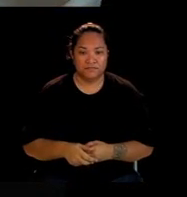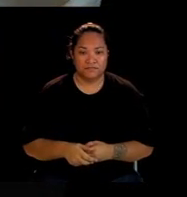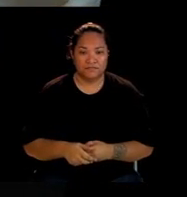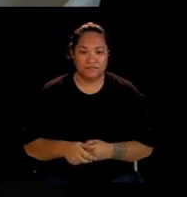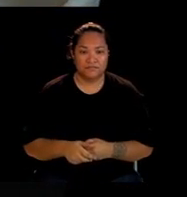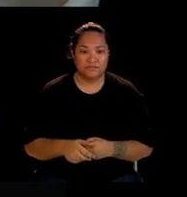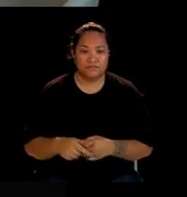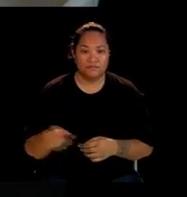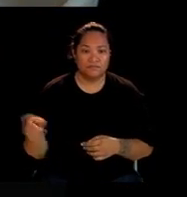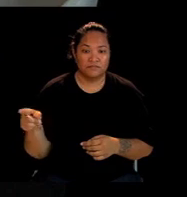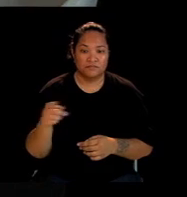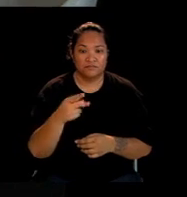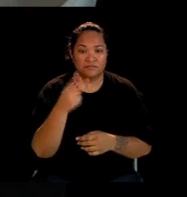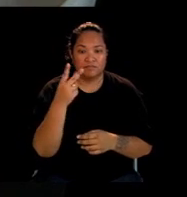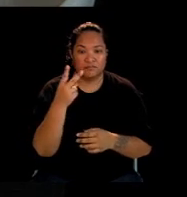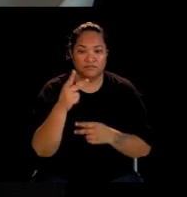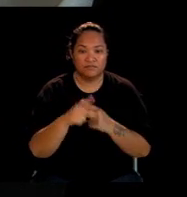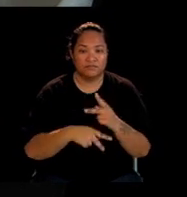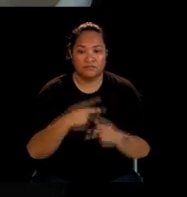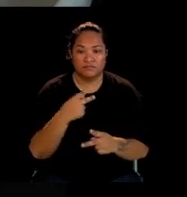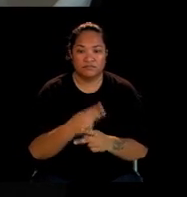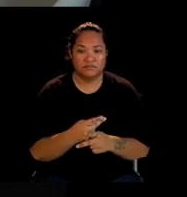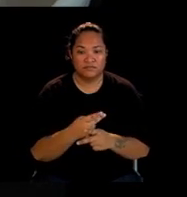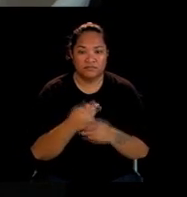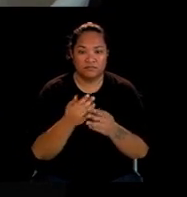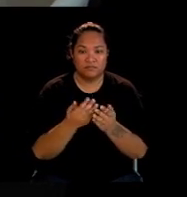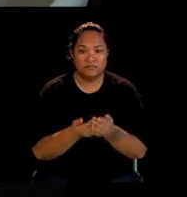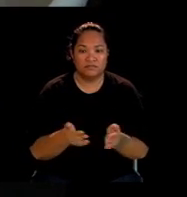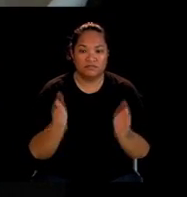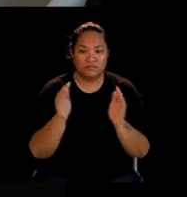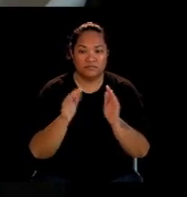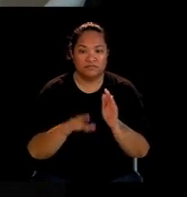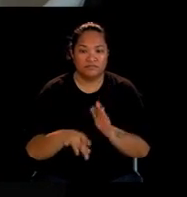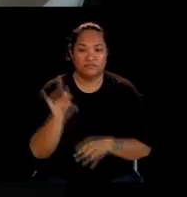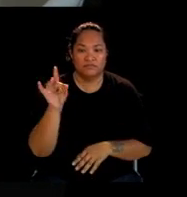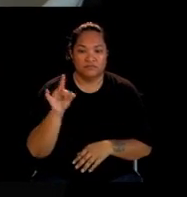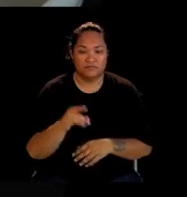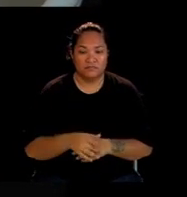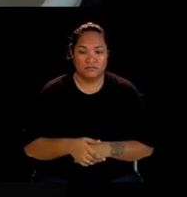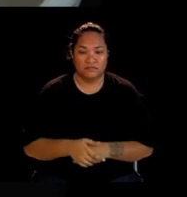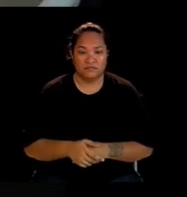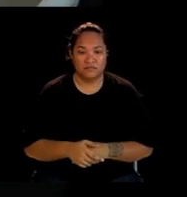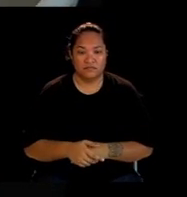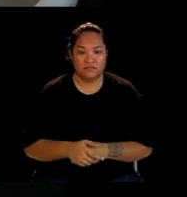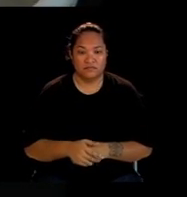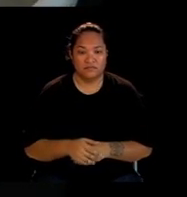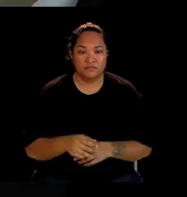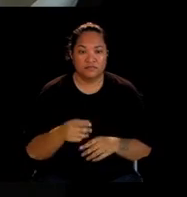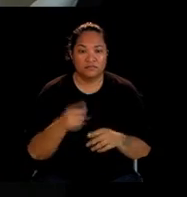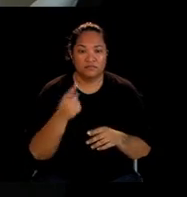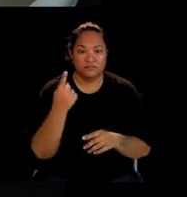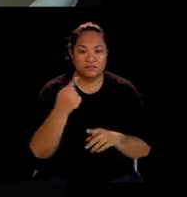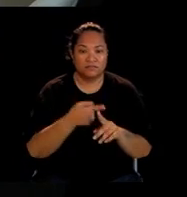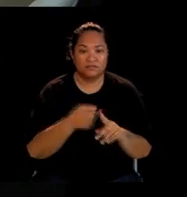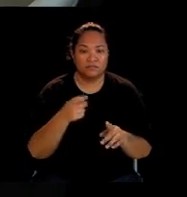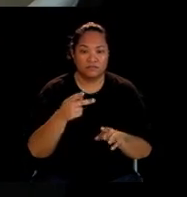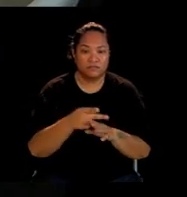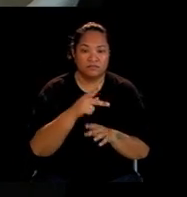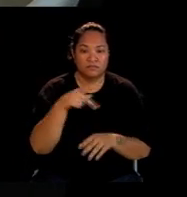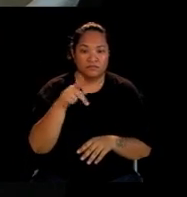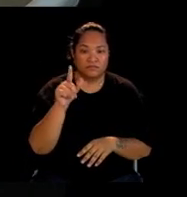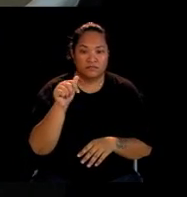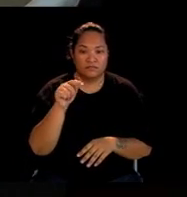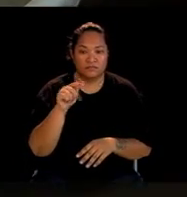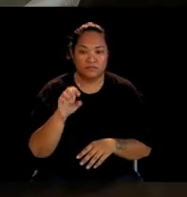Gwaha hugwa na fina sahgwan ni mafananaan sahgwan manauto motna, dan sahgwan manauto Latte ni